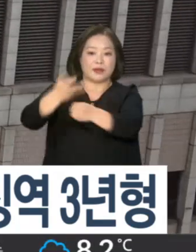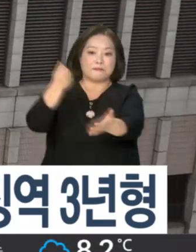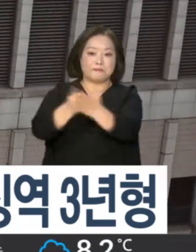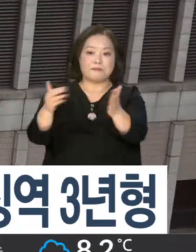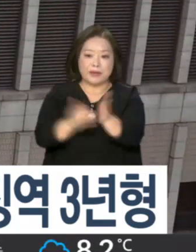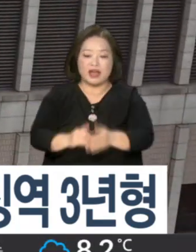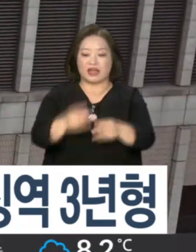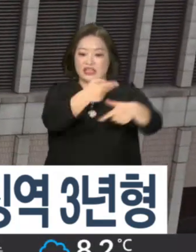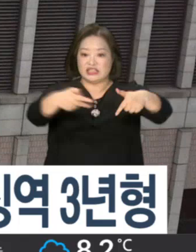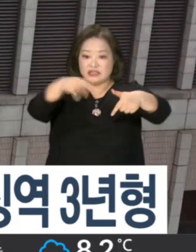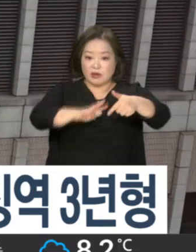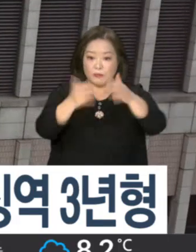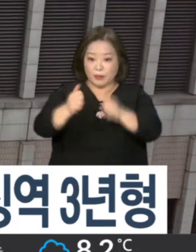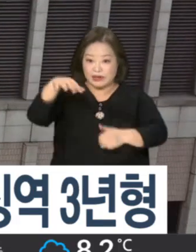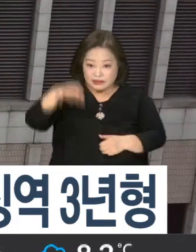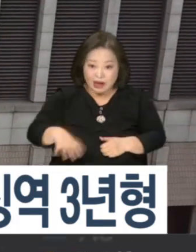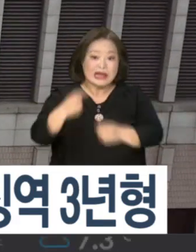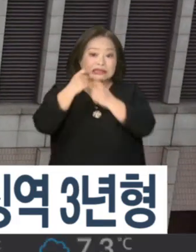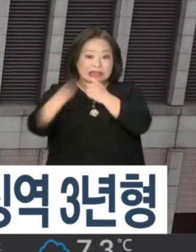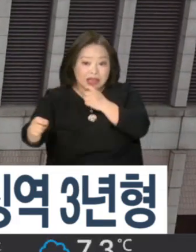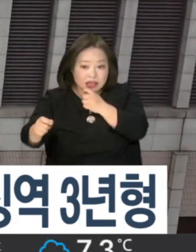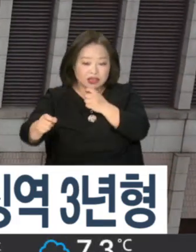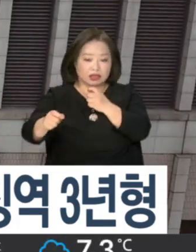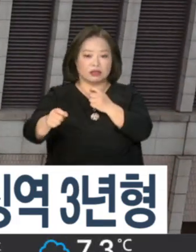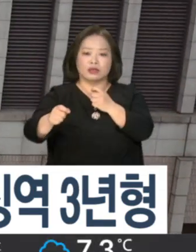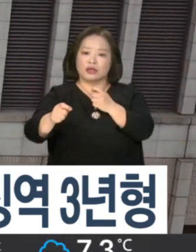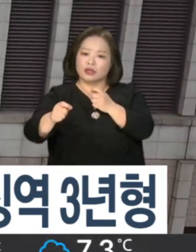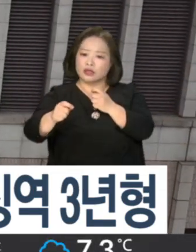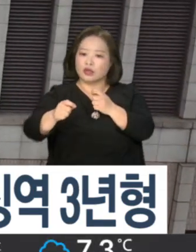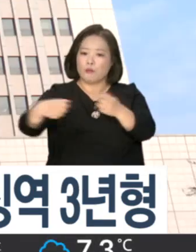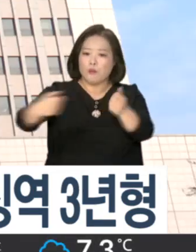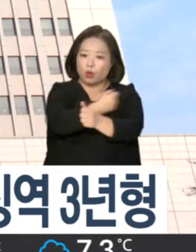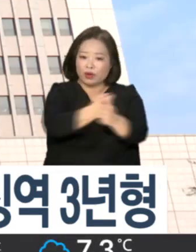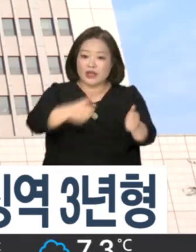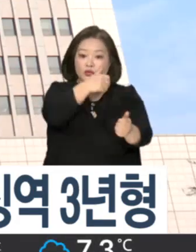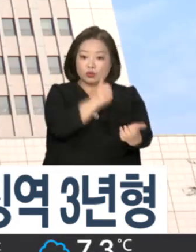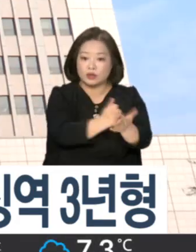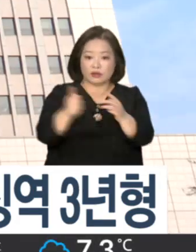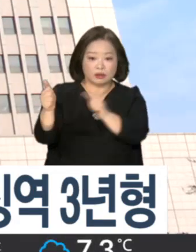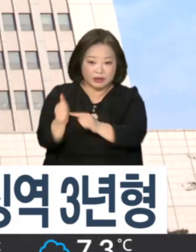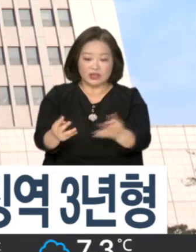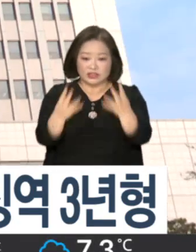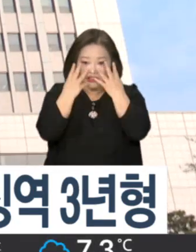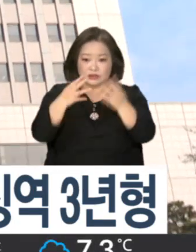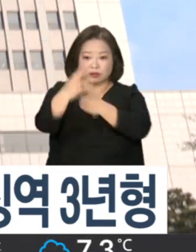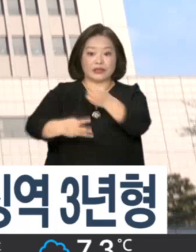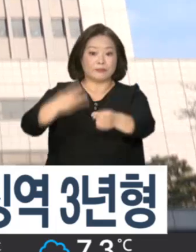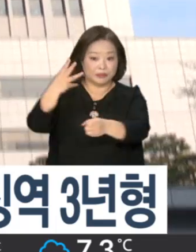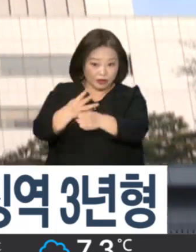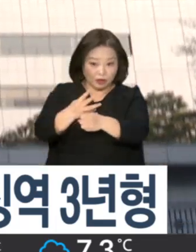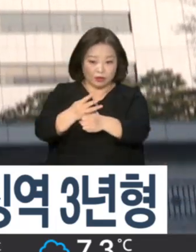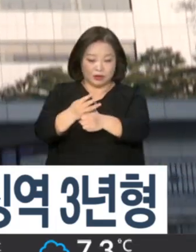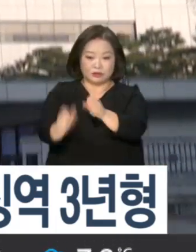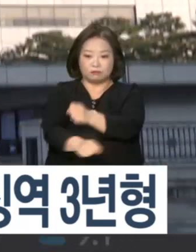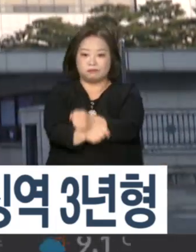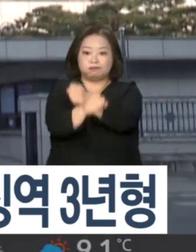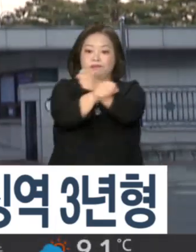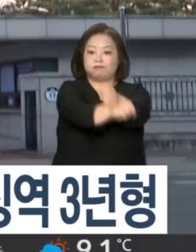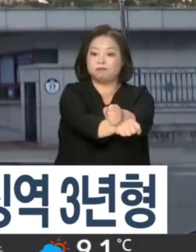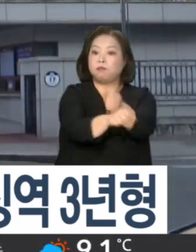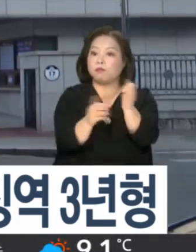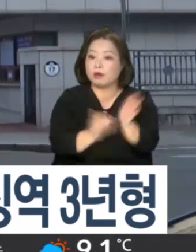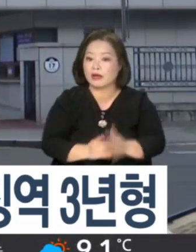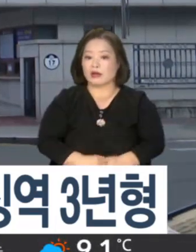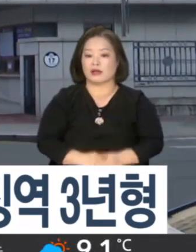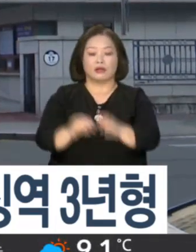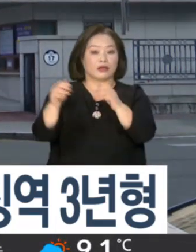인천지 법은 사기와 폭행 치상 등의 혐의로 불구속 기소된 씨에게 징역 3년을 선고하고 법정 구속했습니다